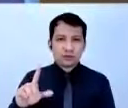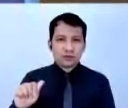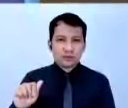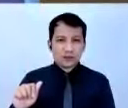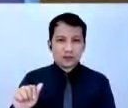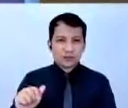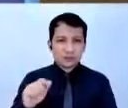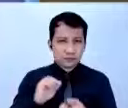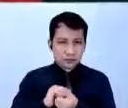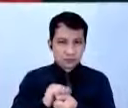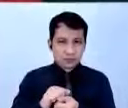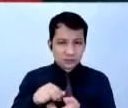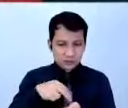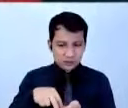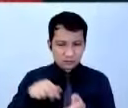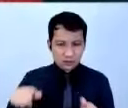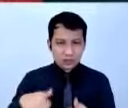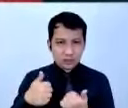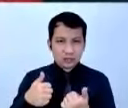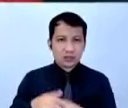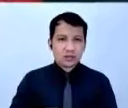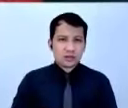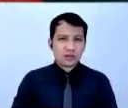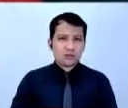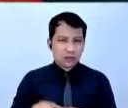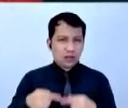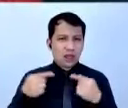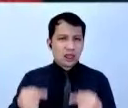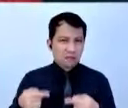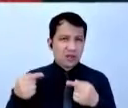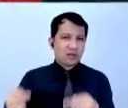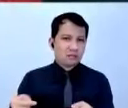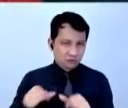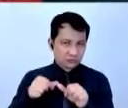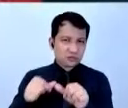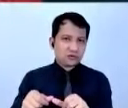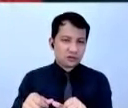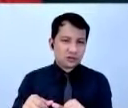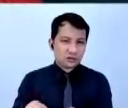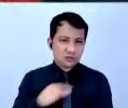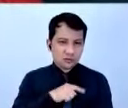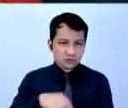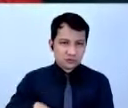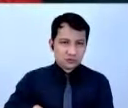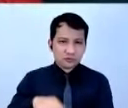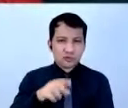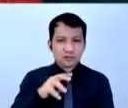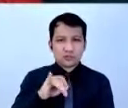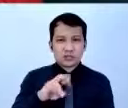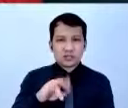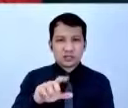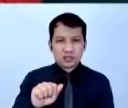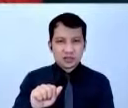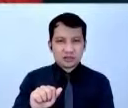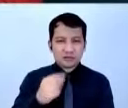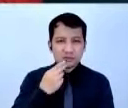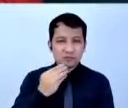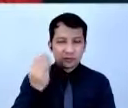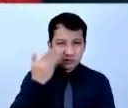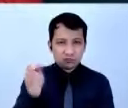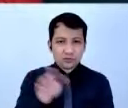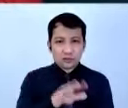dance challenge. Laban lang ng laban, Queen Marina. Nagbabalita mula sa Frontline,